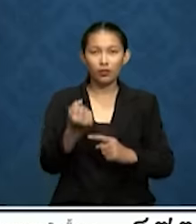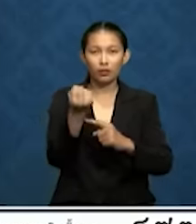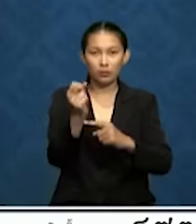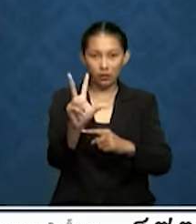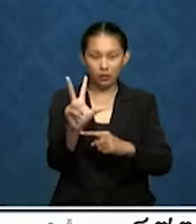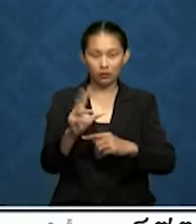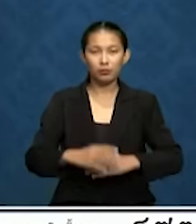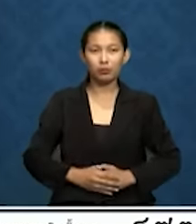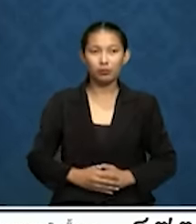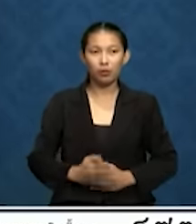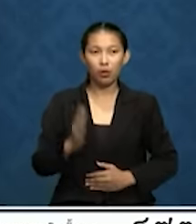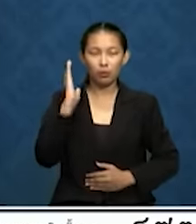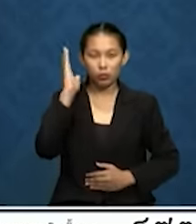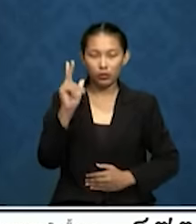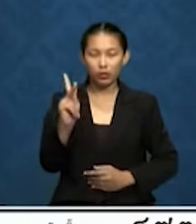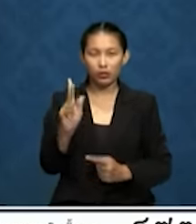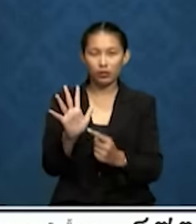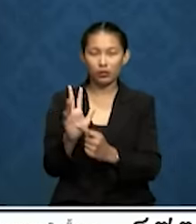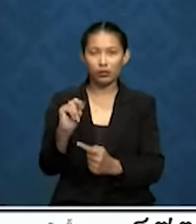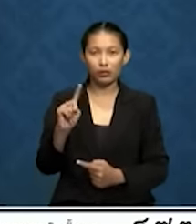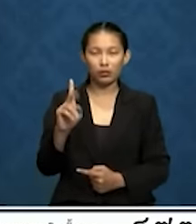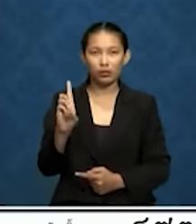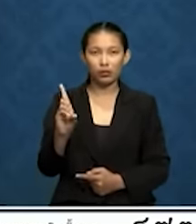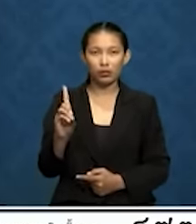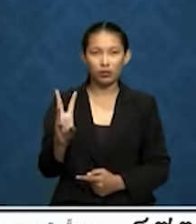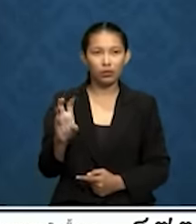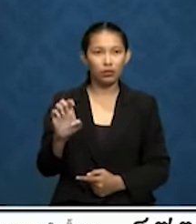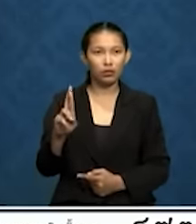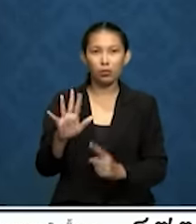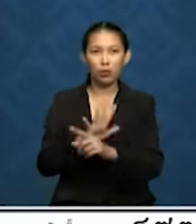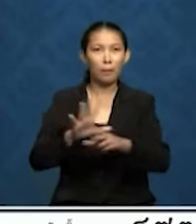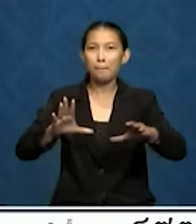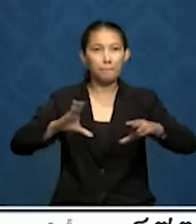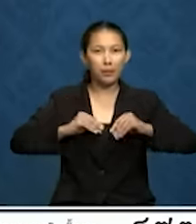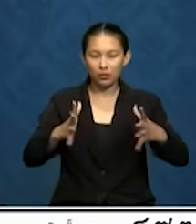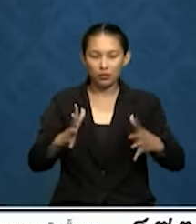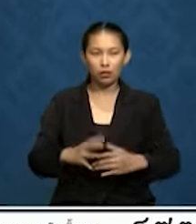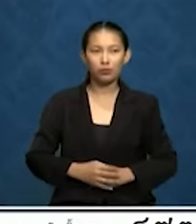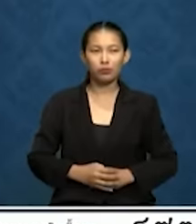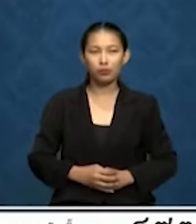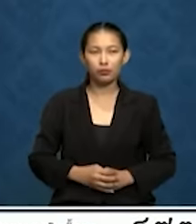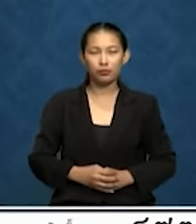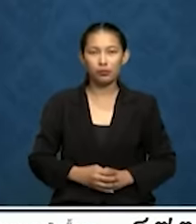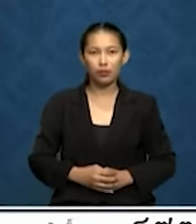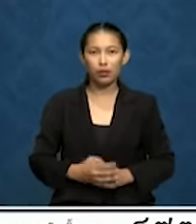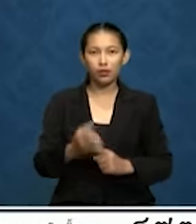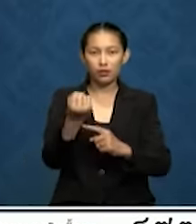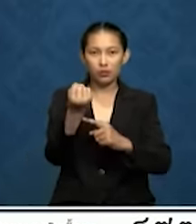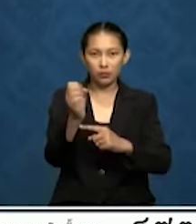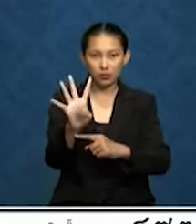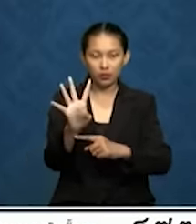13นายกันนวีสืบแสง ไม่เห็นชอบครับ ไม่เกี่ยวอยู่มั้ย